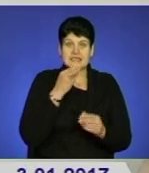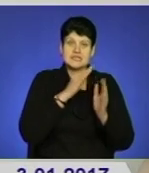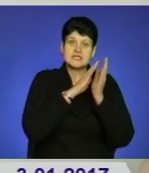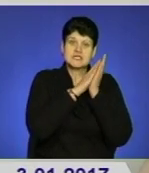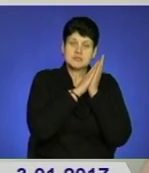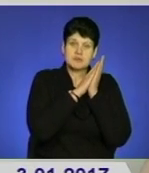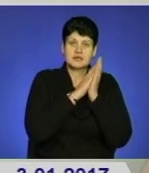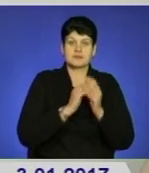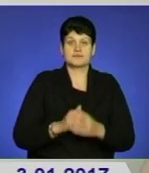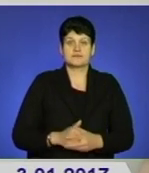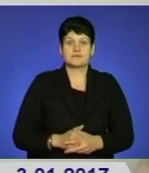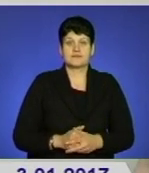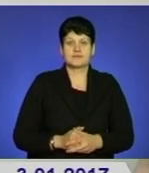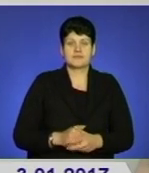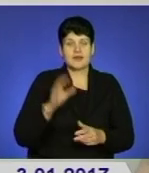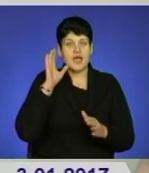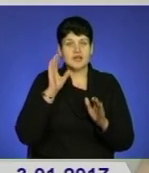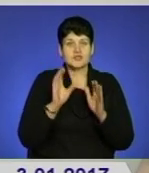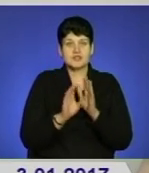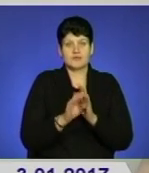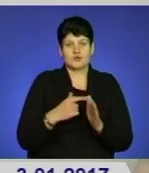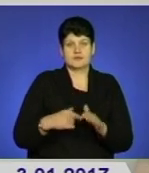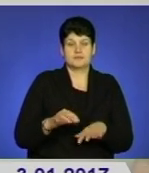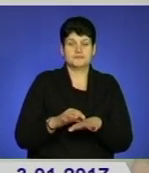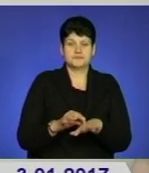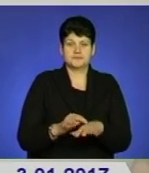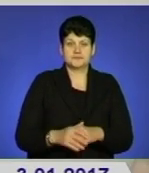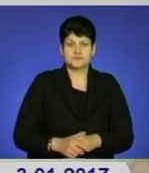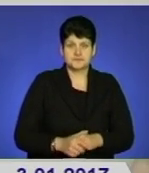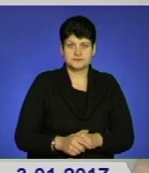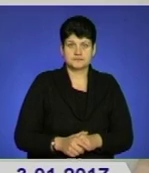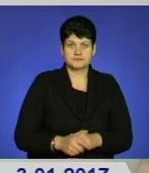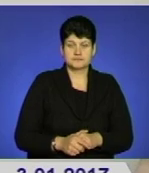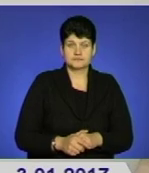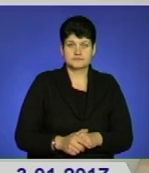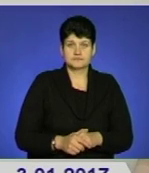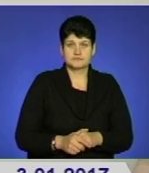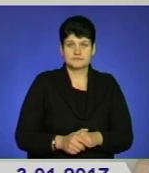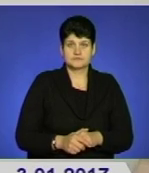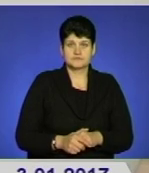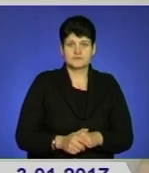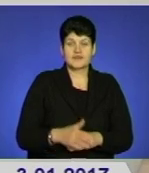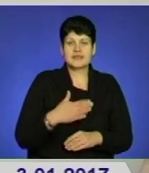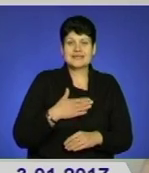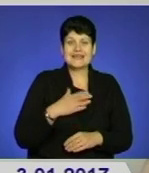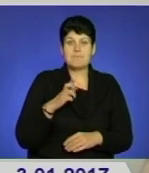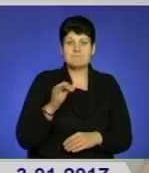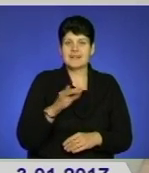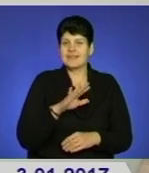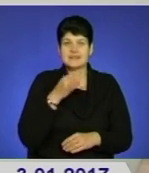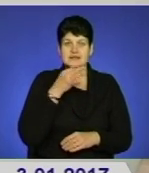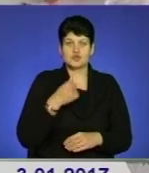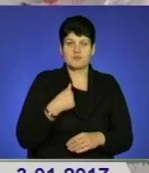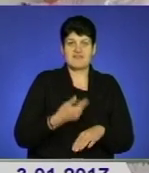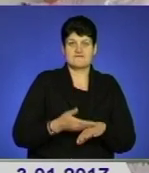спить, чим на себе веде. І особливо, я б не сказала, що мені важко